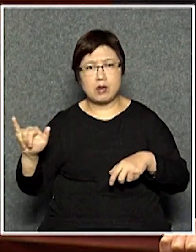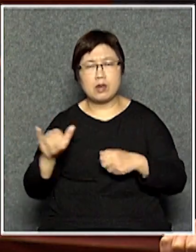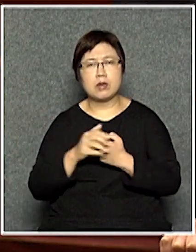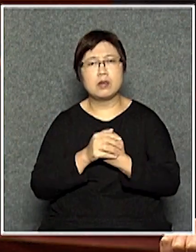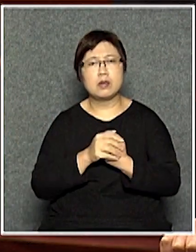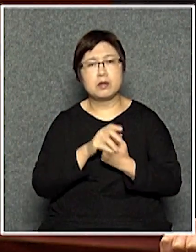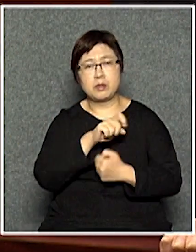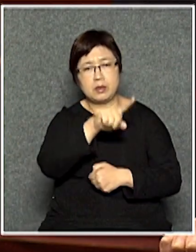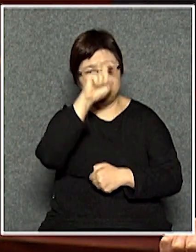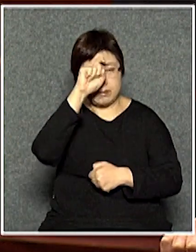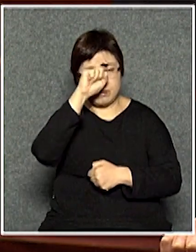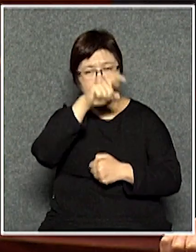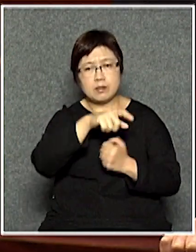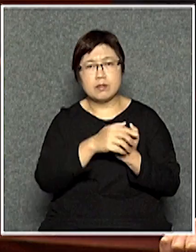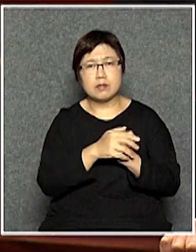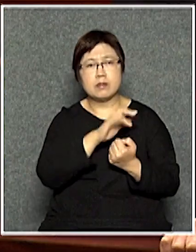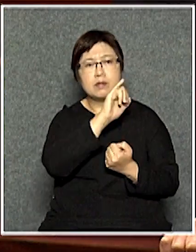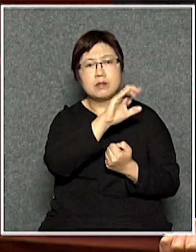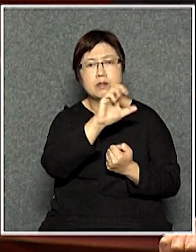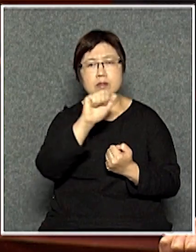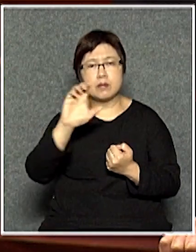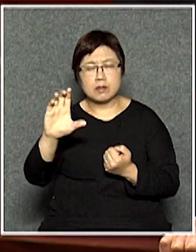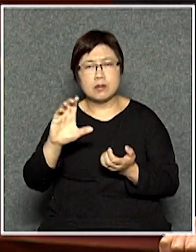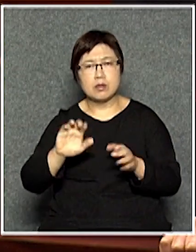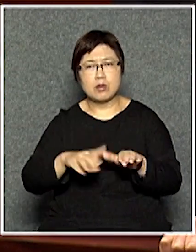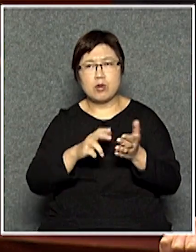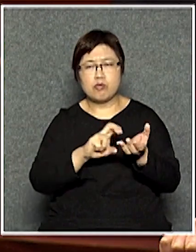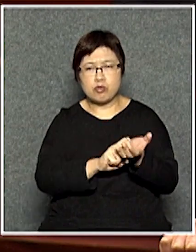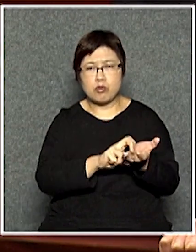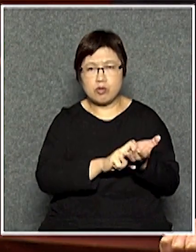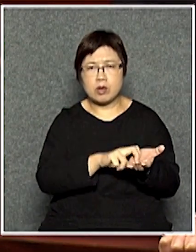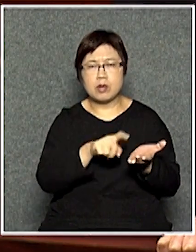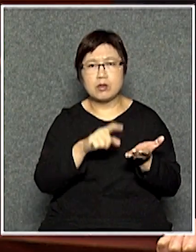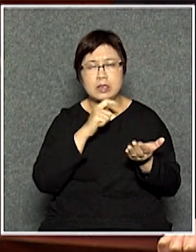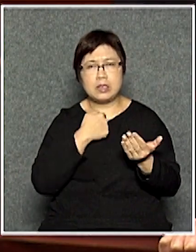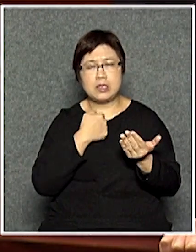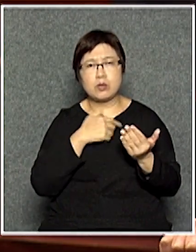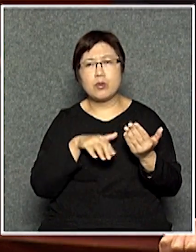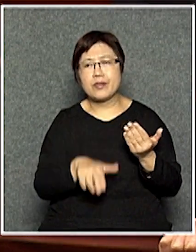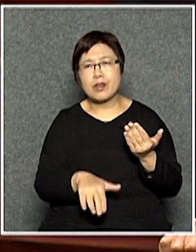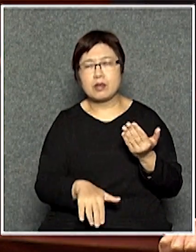提醒回ICAC 開file 那個門檻是很低的，